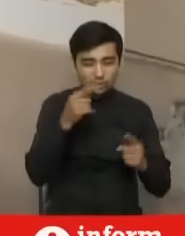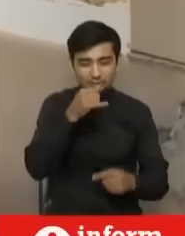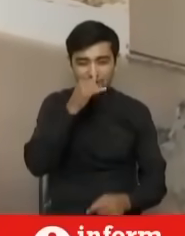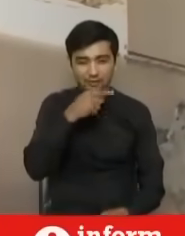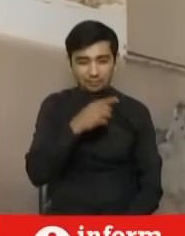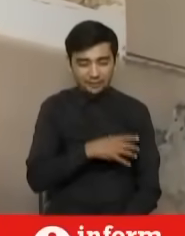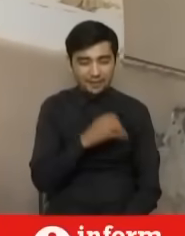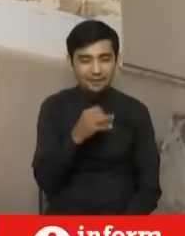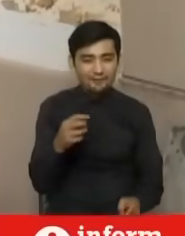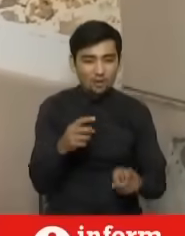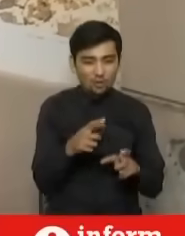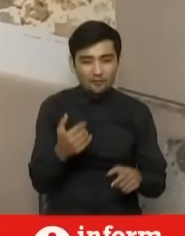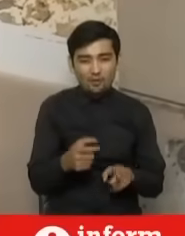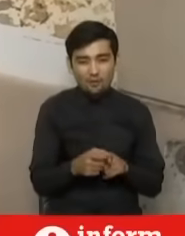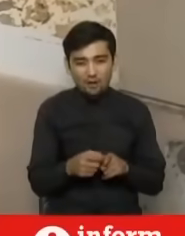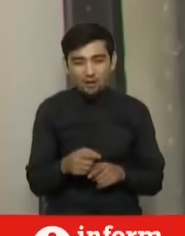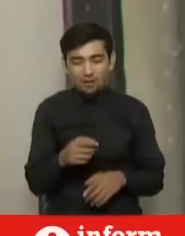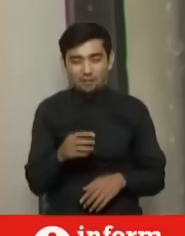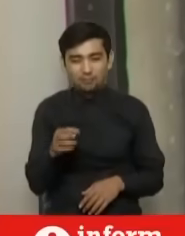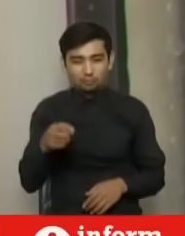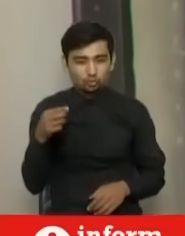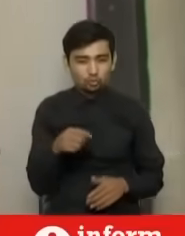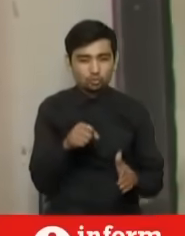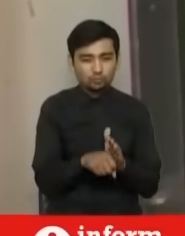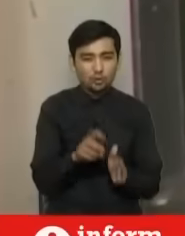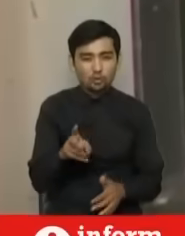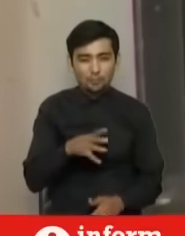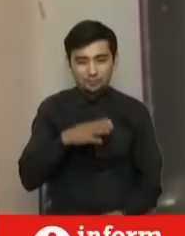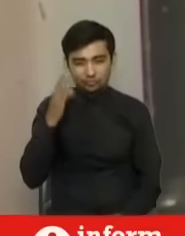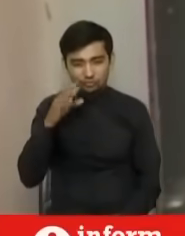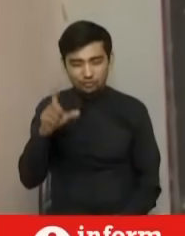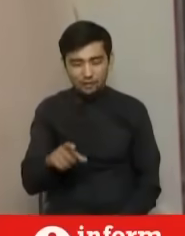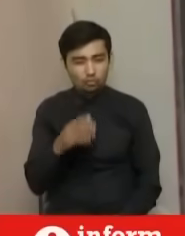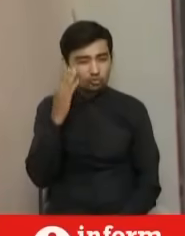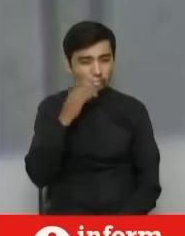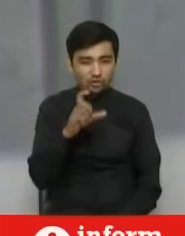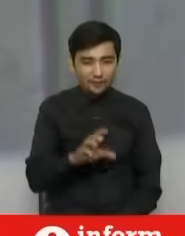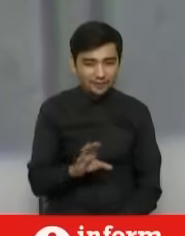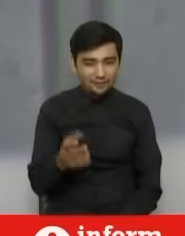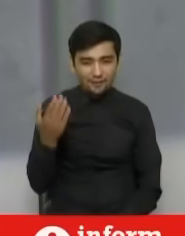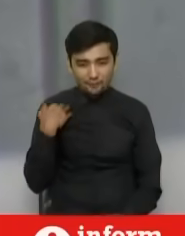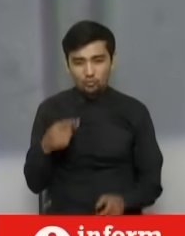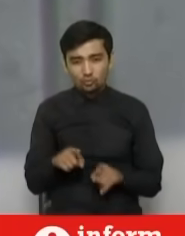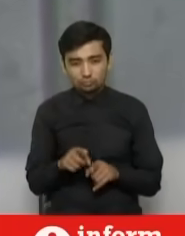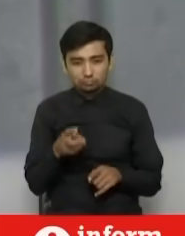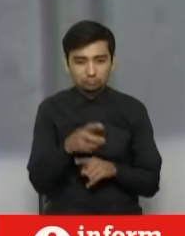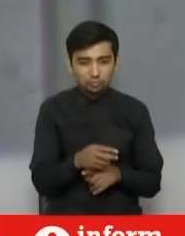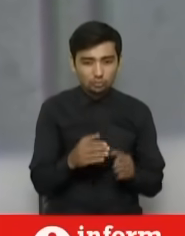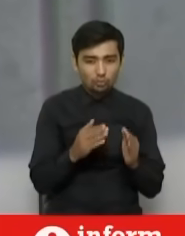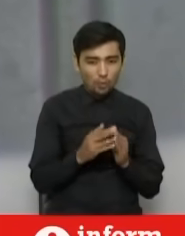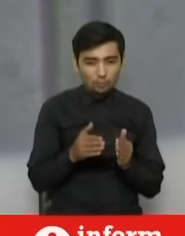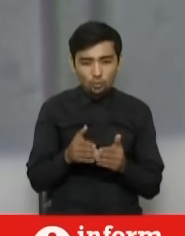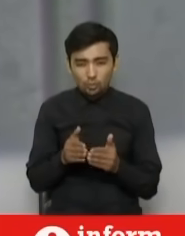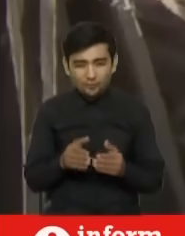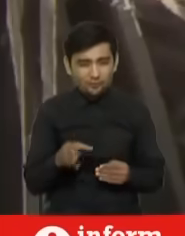дейді. Куәгерлердің сөзіне сенсе қолын қанға малған қаскөй жәбірленушілерге бейтаныс адам емес. Бұған дейін талай келген үйдің бұрыш-бұрышын жатқа біледі.